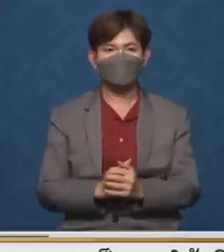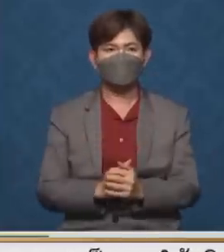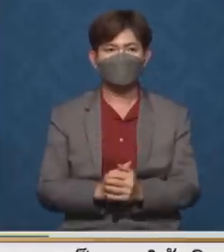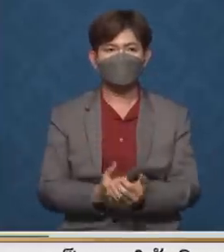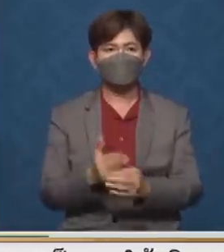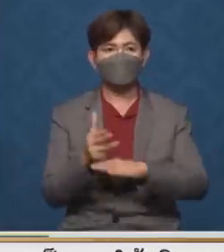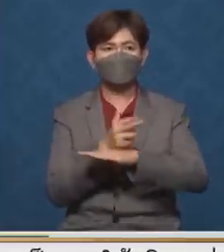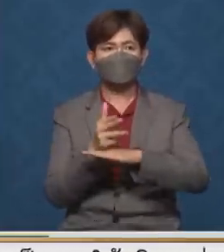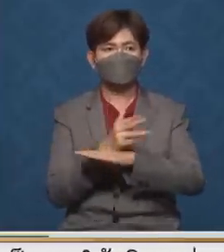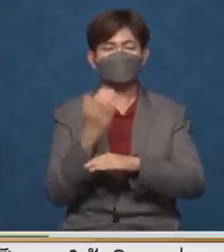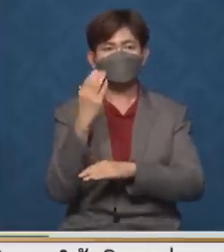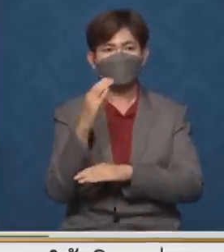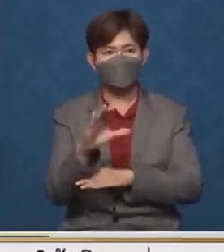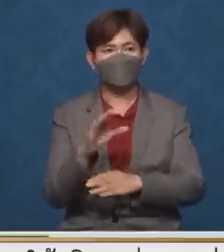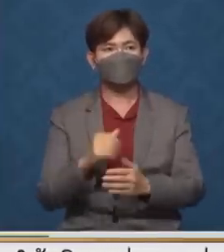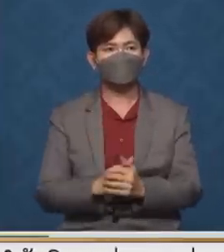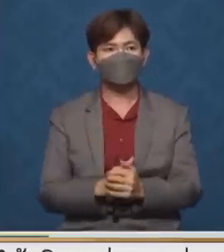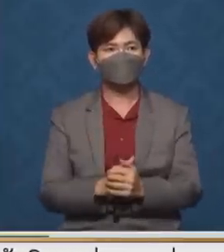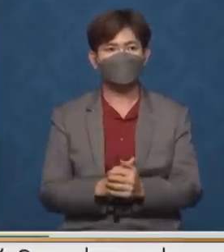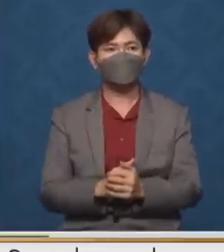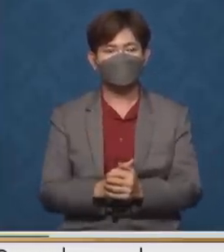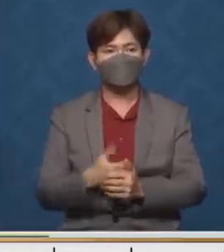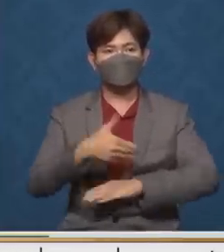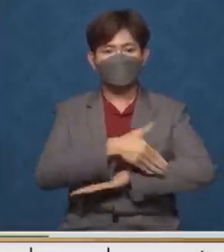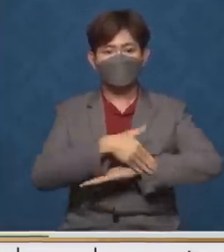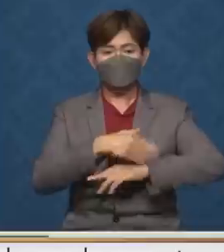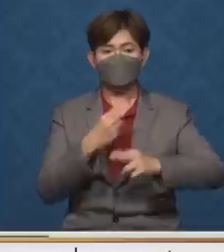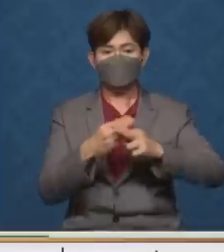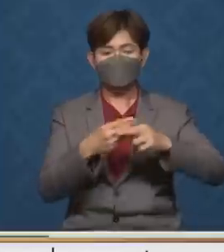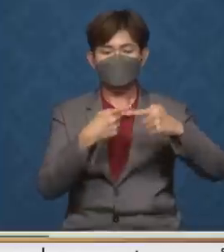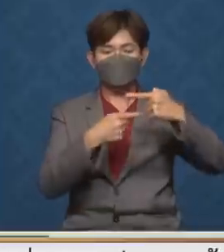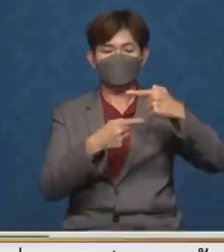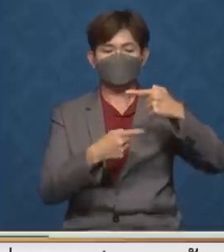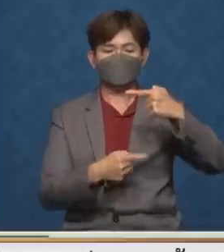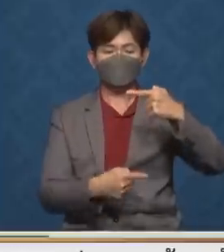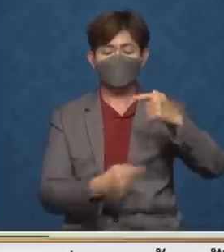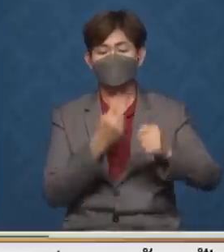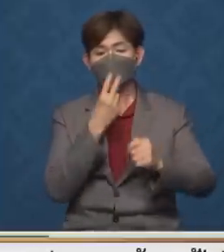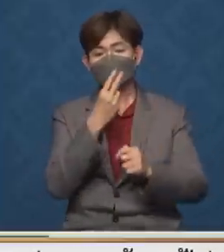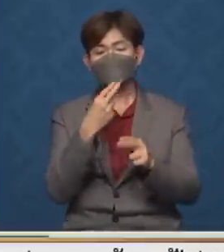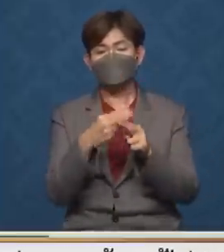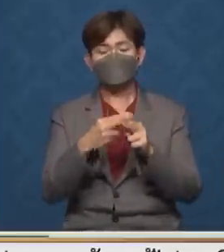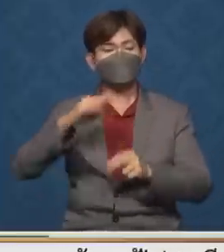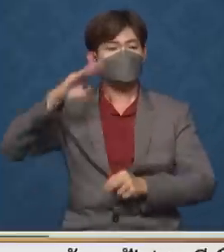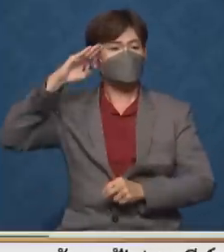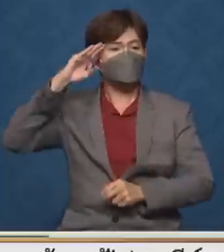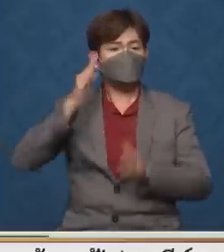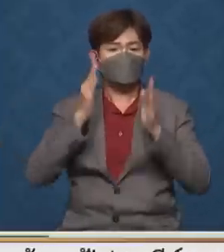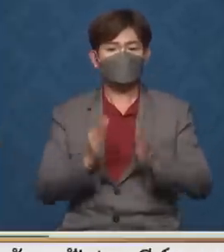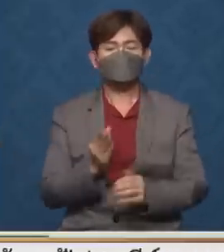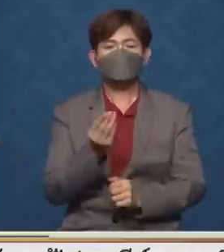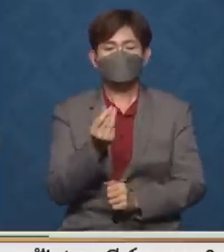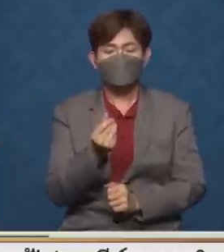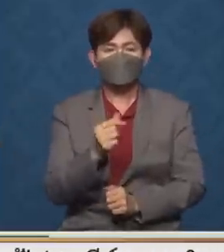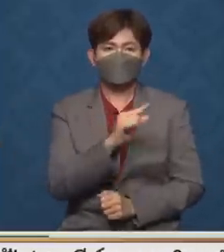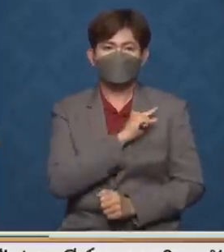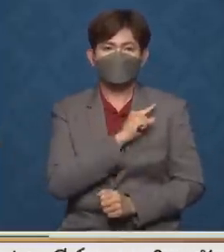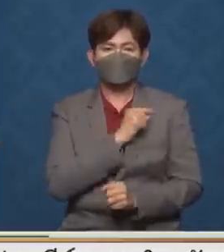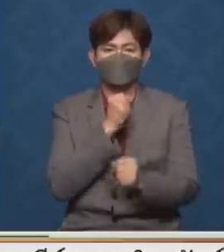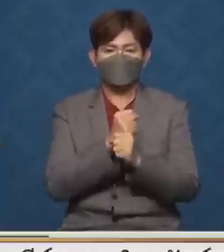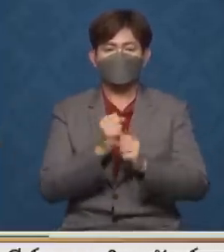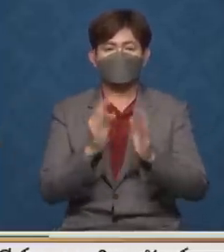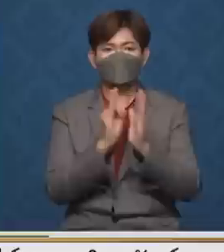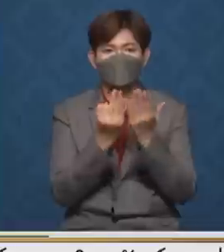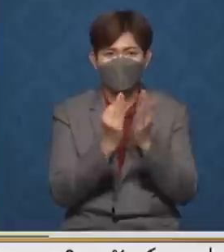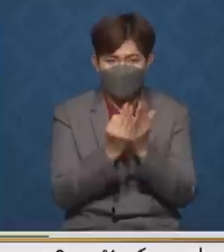ในคิปวิีโอ ยังมีบญชีรายชื่อทอยู่ในมือของผมว่ารายชื่อทหารทั้งหมดมีกี่คน ที่ทำเพจ Facebook